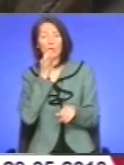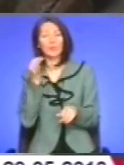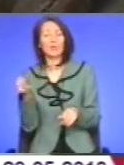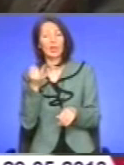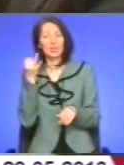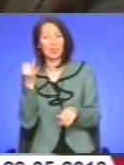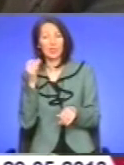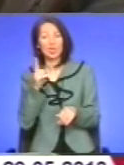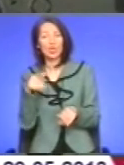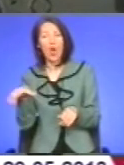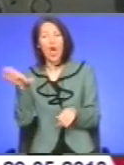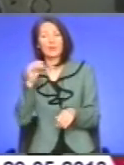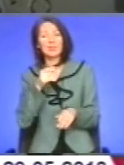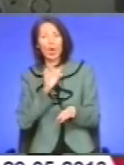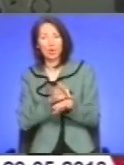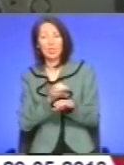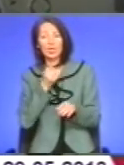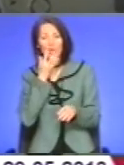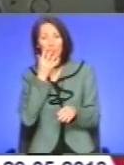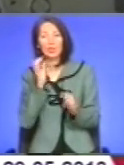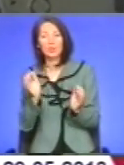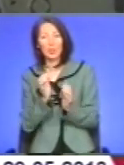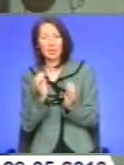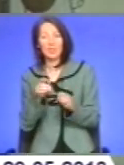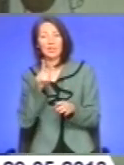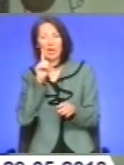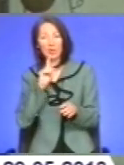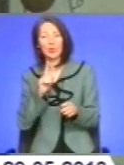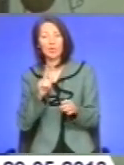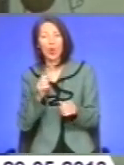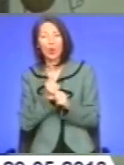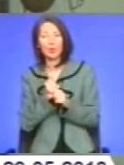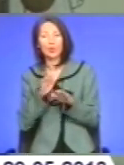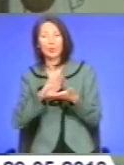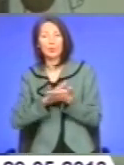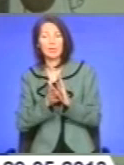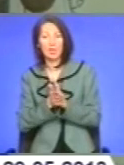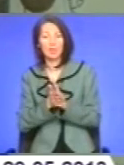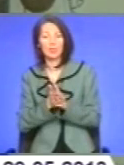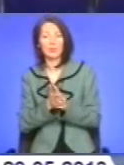Найцікавіше, що усі годинники добре збереглися і досі у робочому стані.